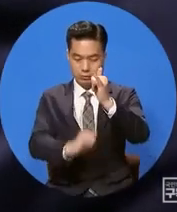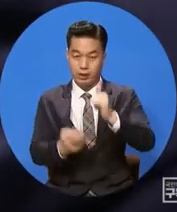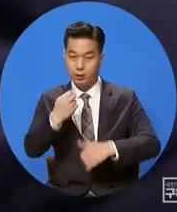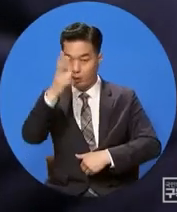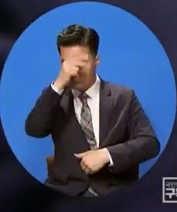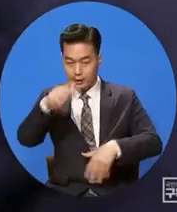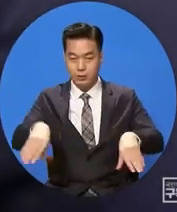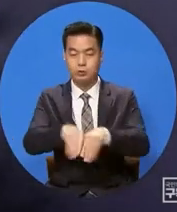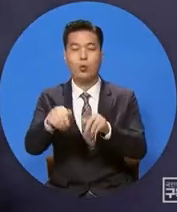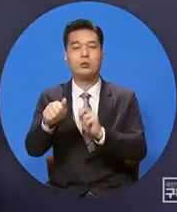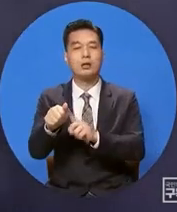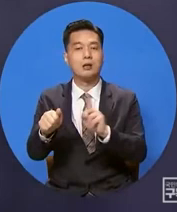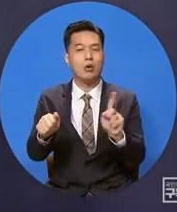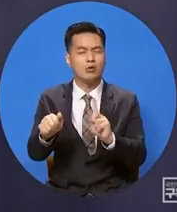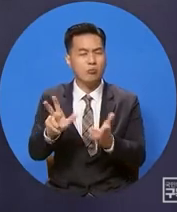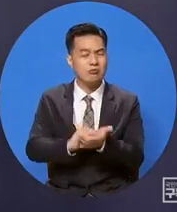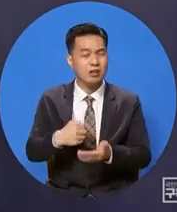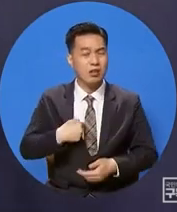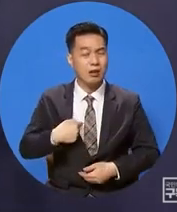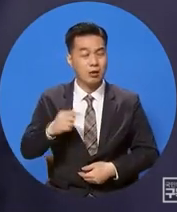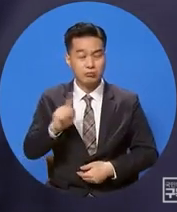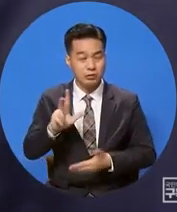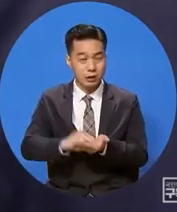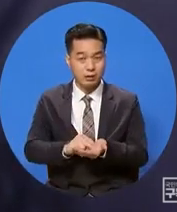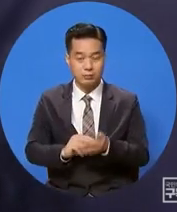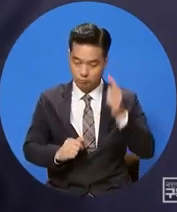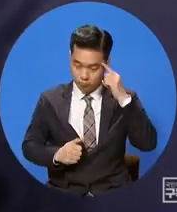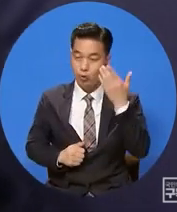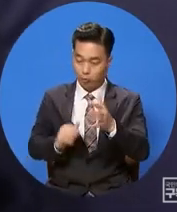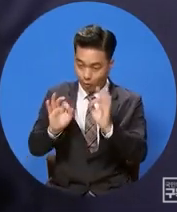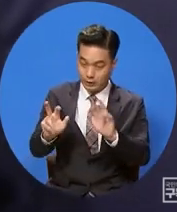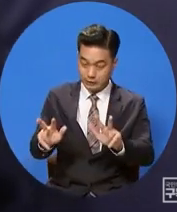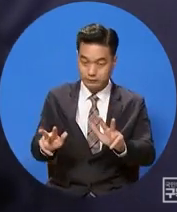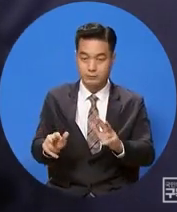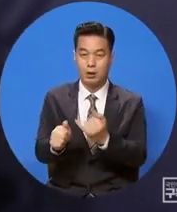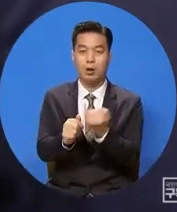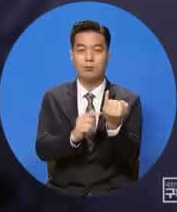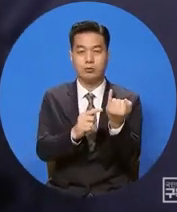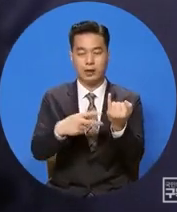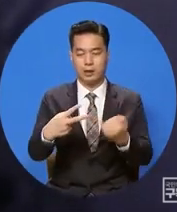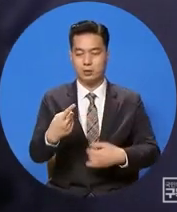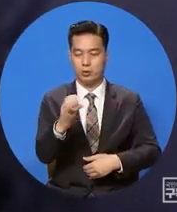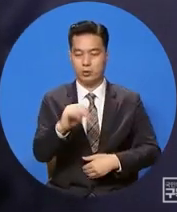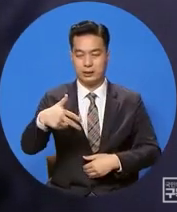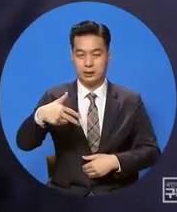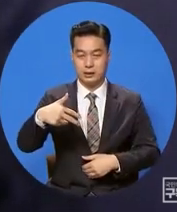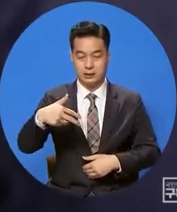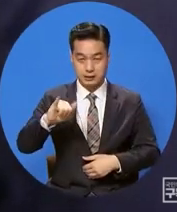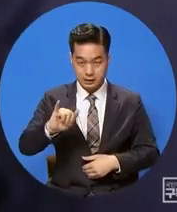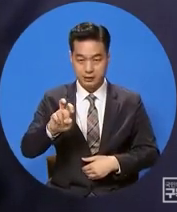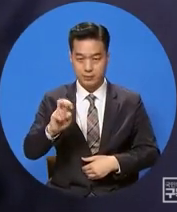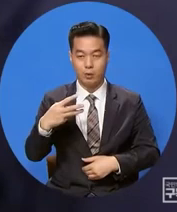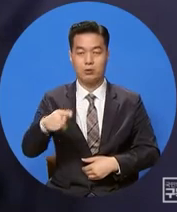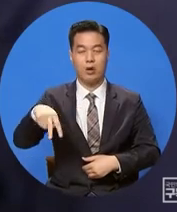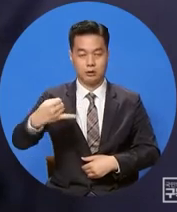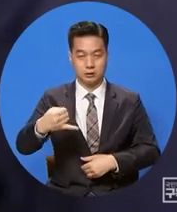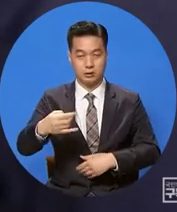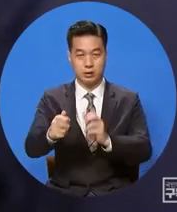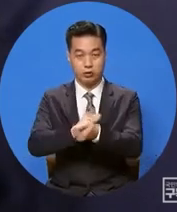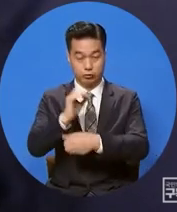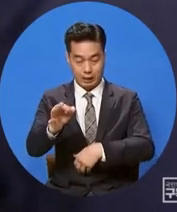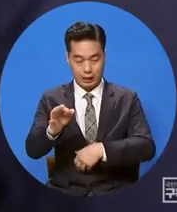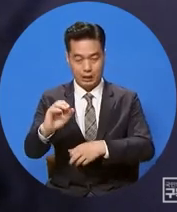아니 그럼 뭐 말씀을 해보십시오. 어떤 아니, 문제인지. 그럼 내가 한번 물어볼게요. 네. 지금 부인의 도이치모터스 주가 네. 조작 사건. 네.